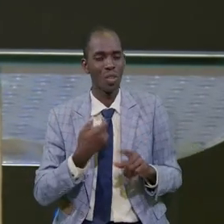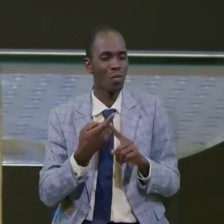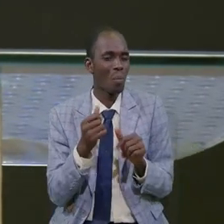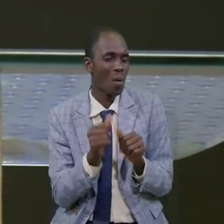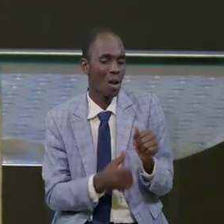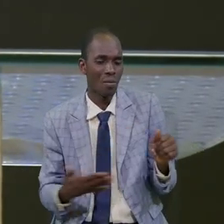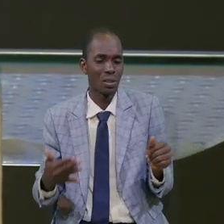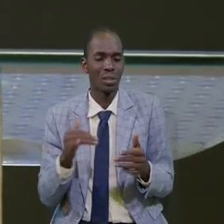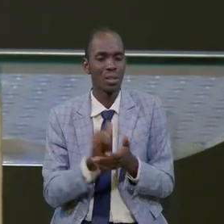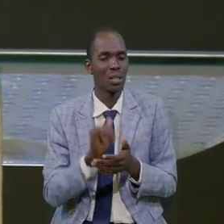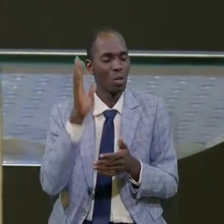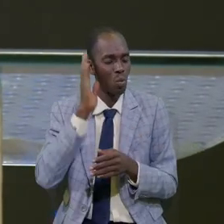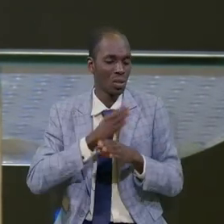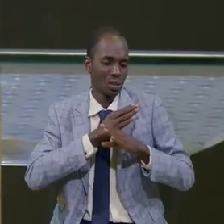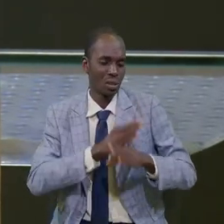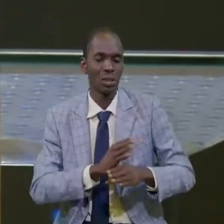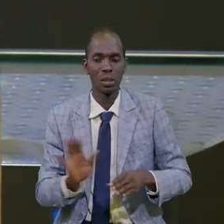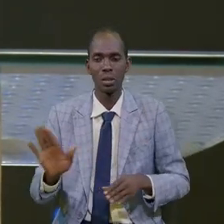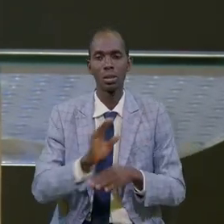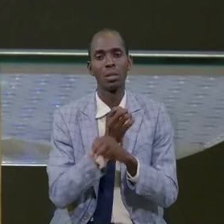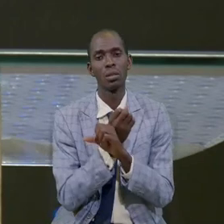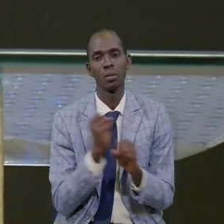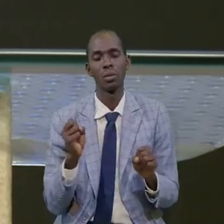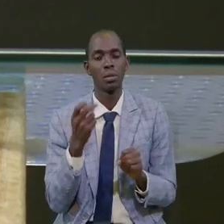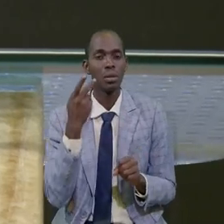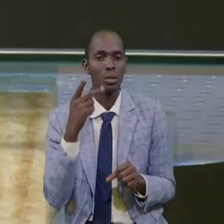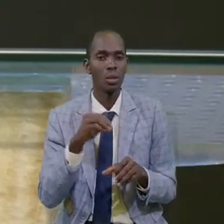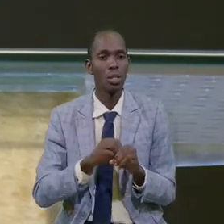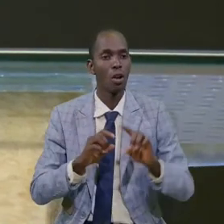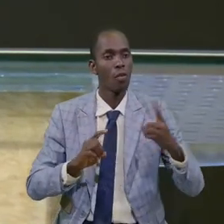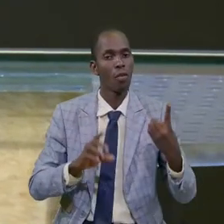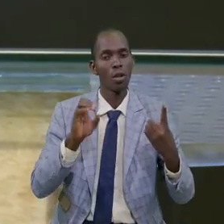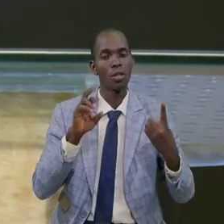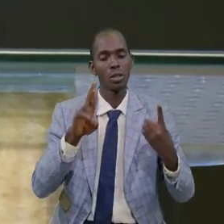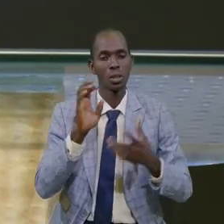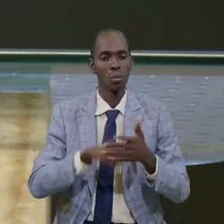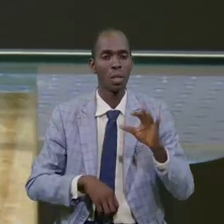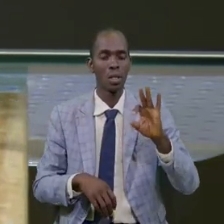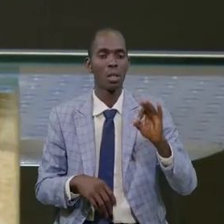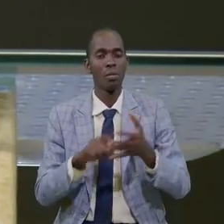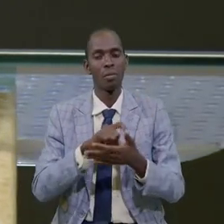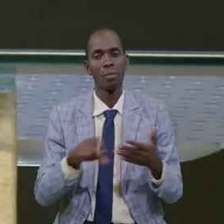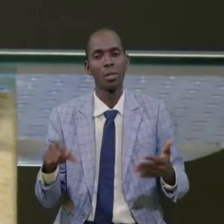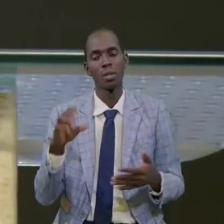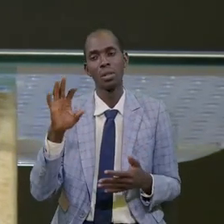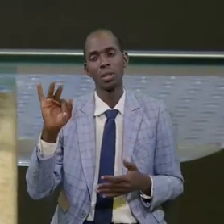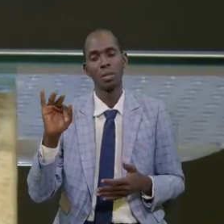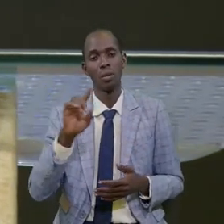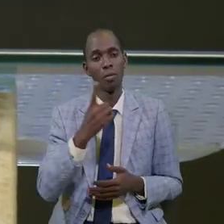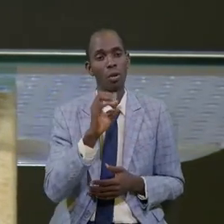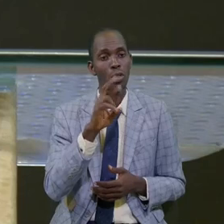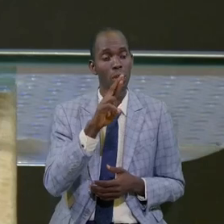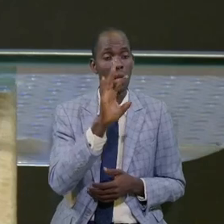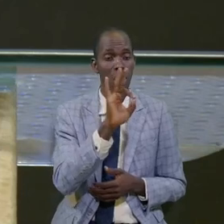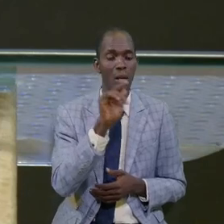qui puisse empêcher leur salut. Nous allons à 1 Corinthiens 9, verset